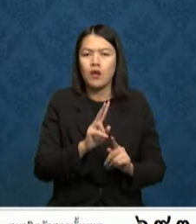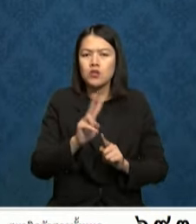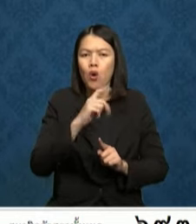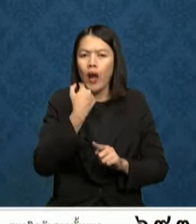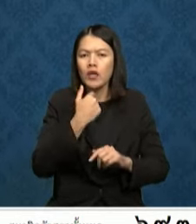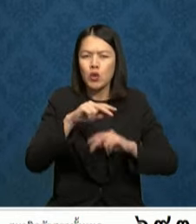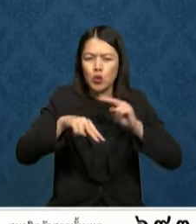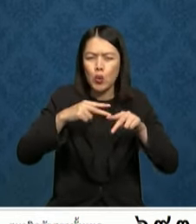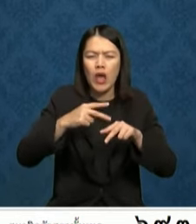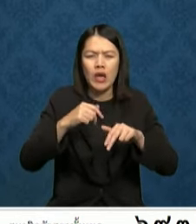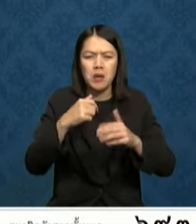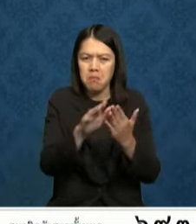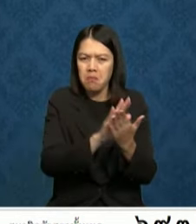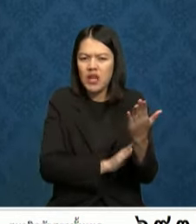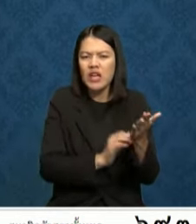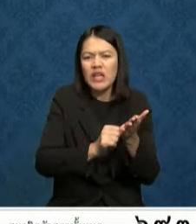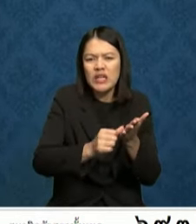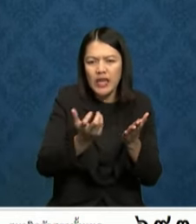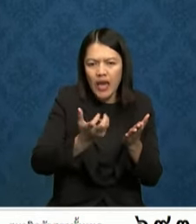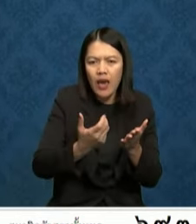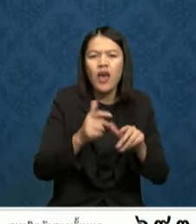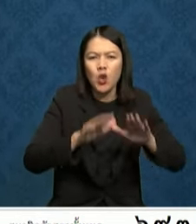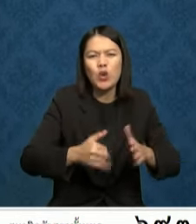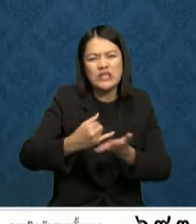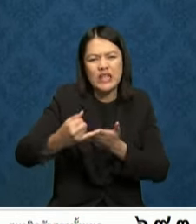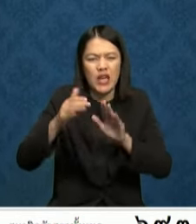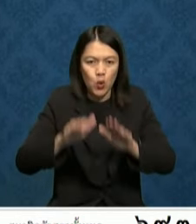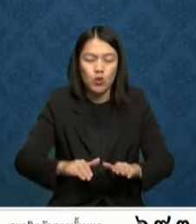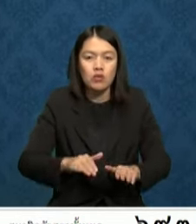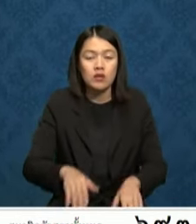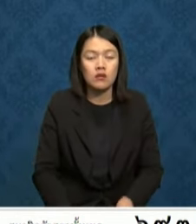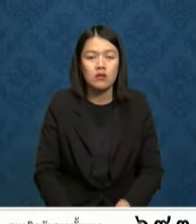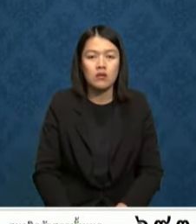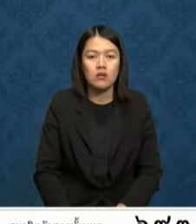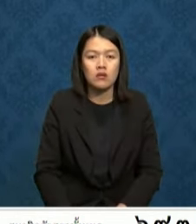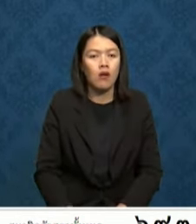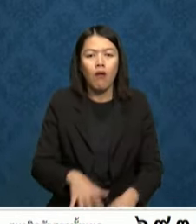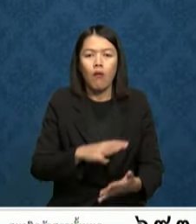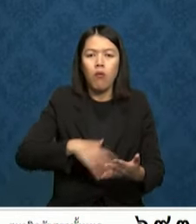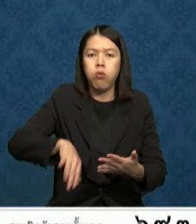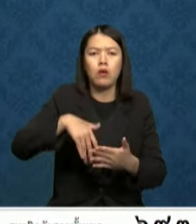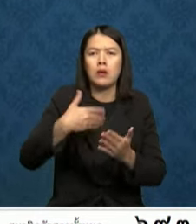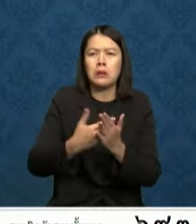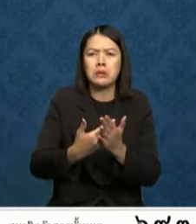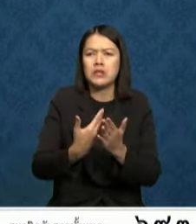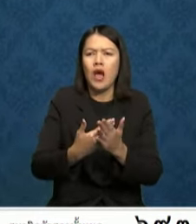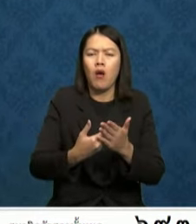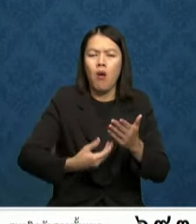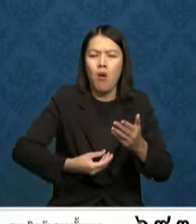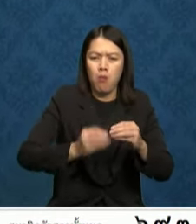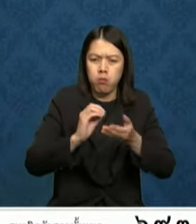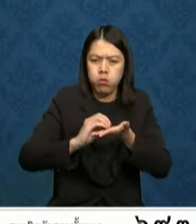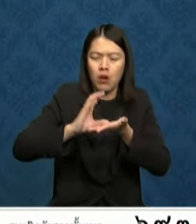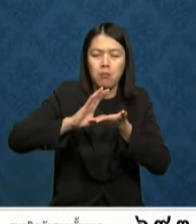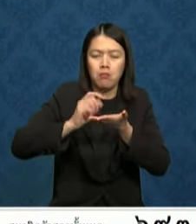ประเทศทบอกนอกจากจะแก้หนี้แล้วอยากจะให้ลดรายจ่ายนะถึงแม้ว่าภาครวมแล้วค่าเงินเฟ้อบ้านเราจะต่ำวันนี้ผมอยาก